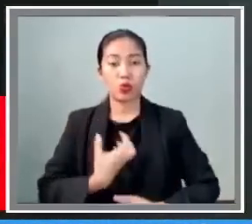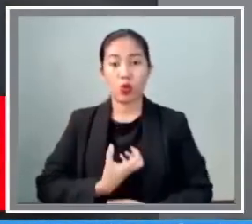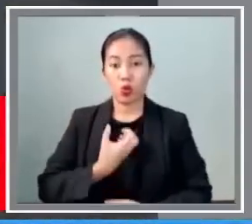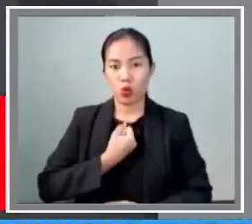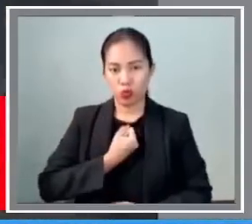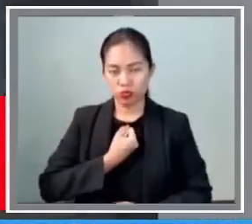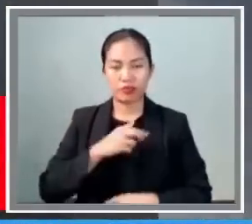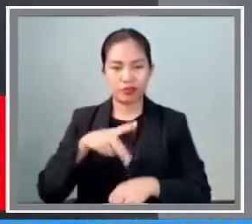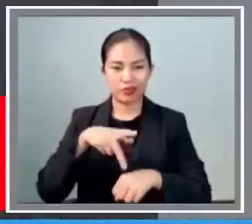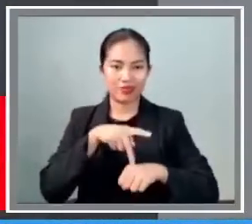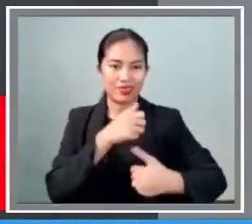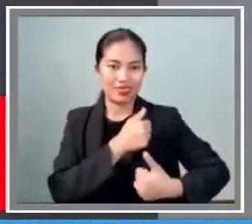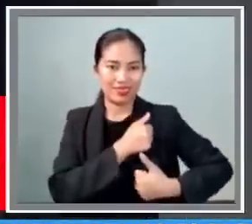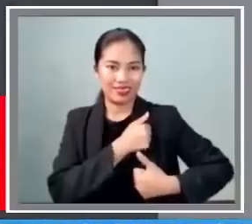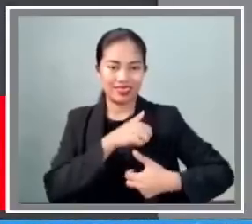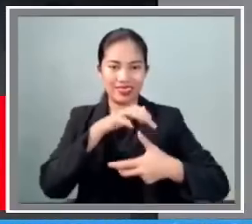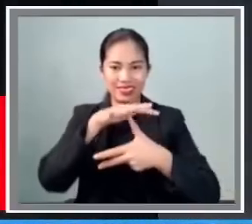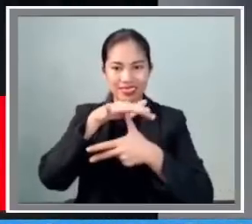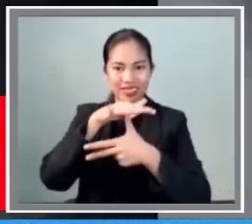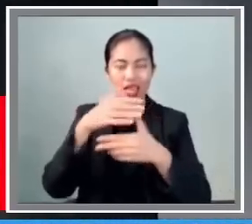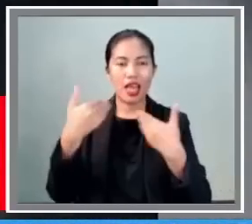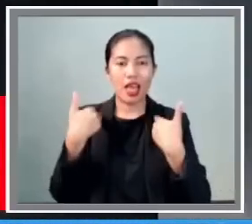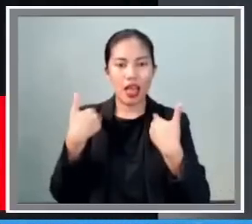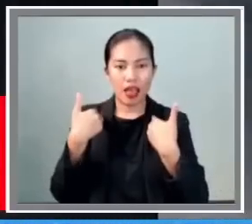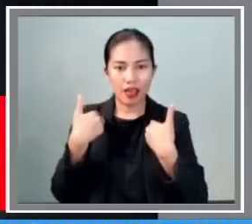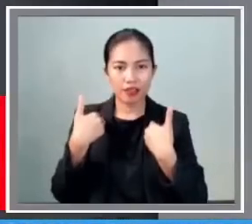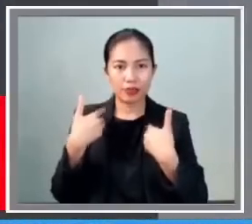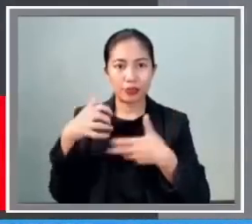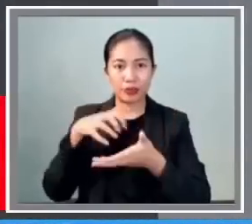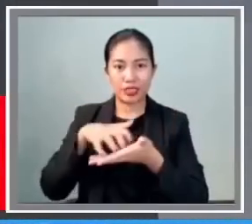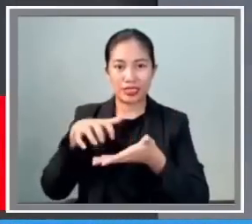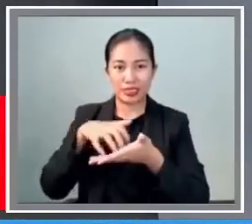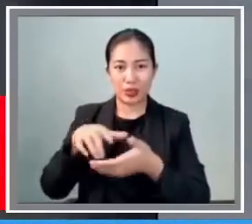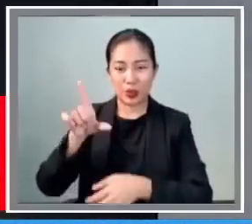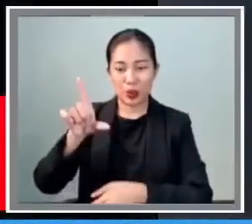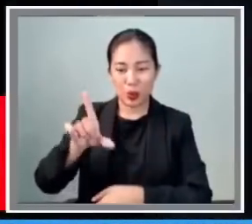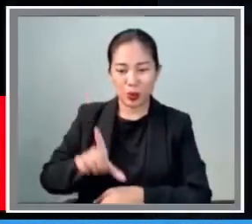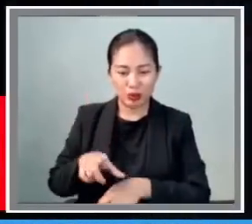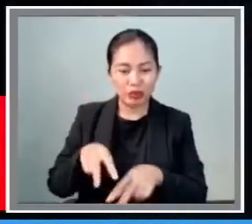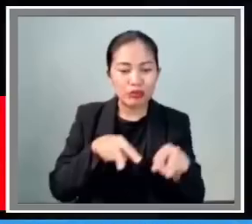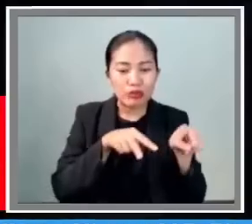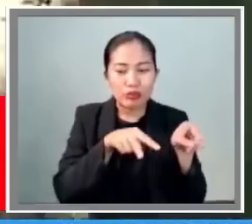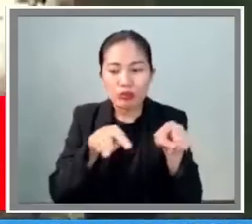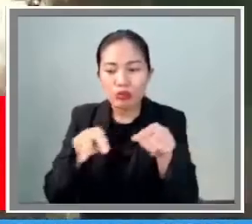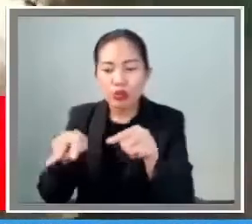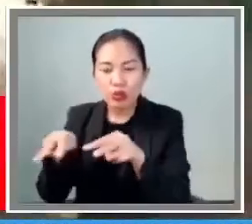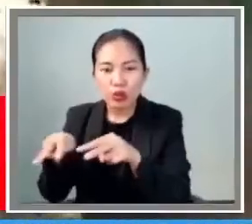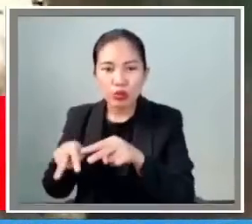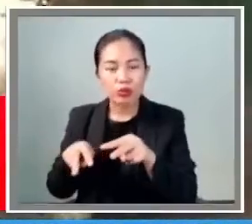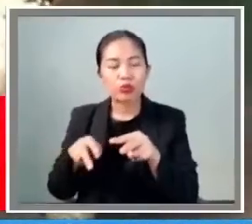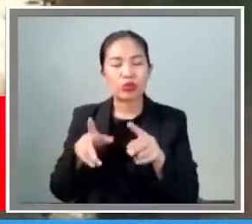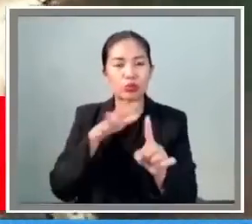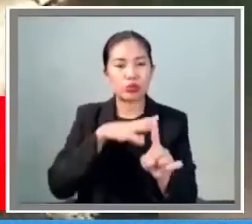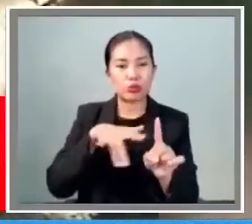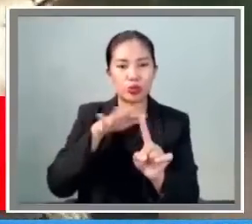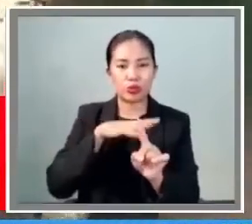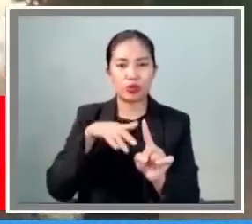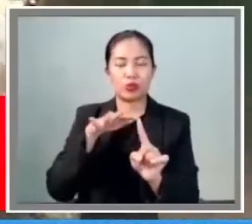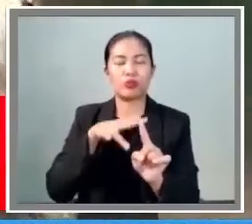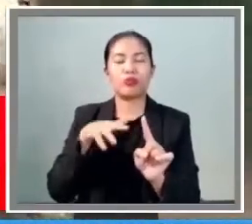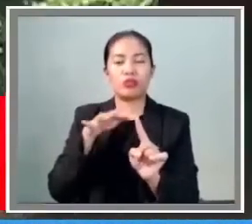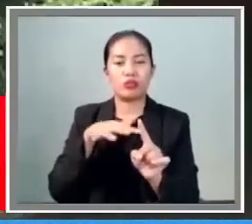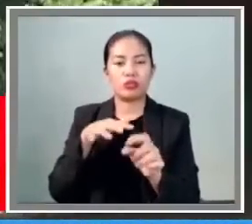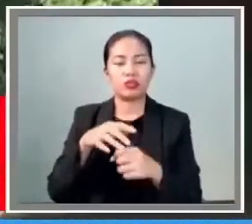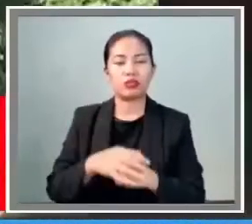nagsasagawa raw ng low level flights ang helicopter para obserbahan ang ilang lugar sa lungsod sa Tala ng lgu